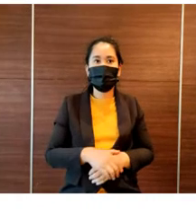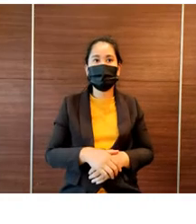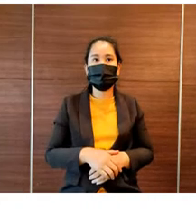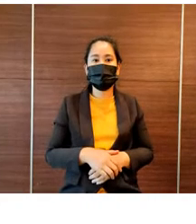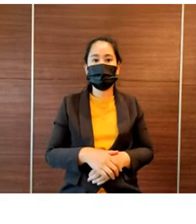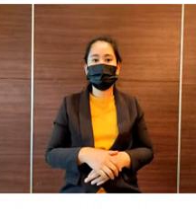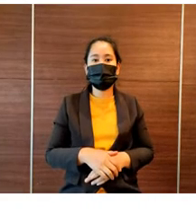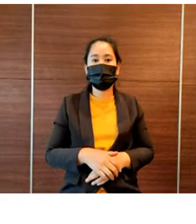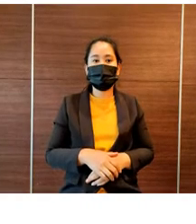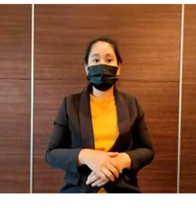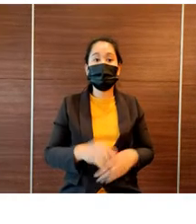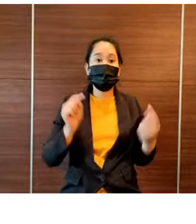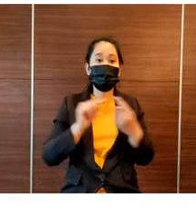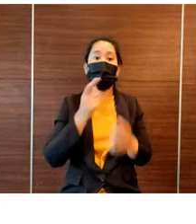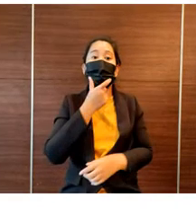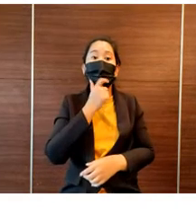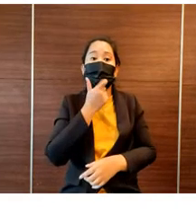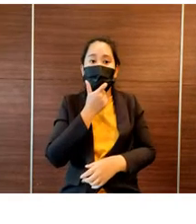เกย์บางที